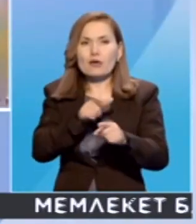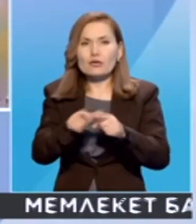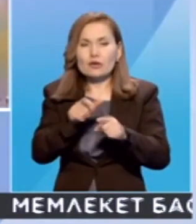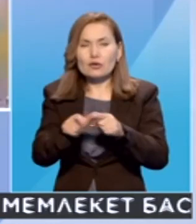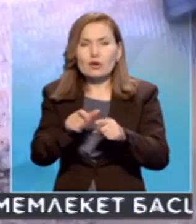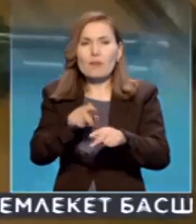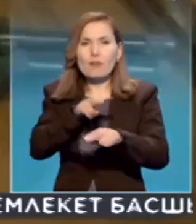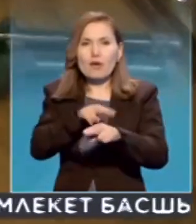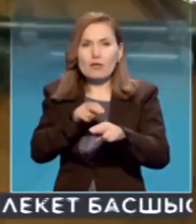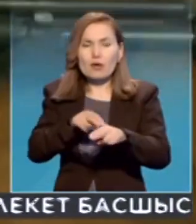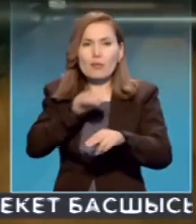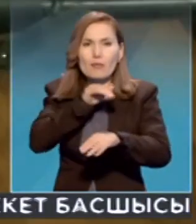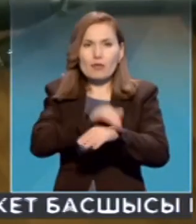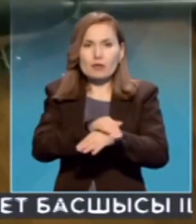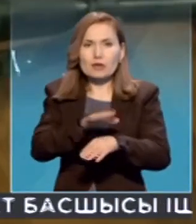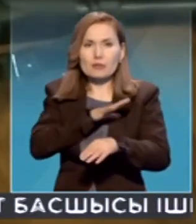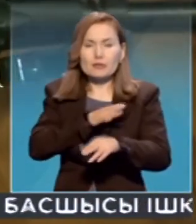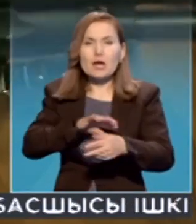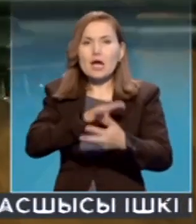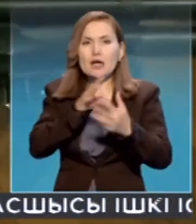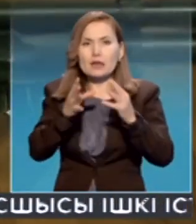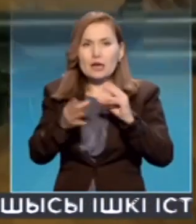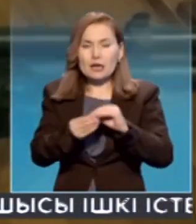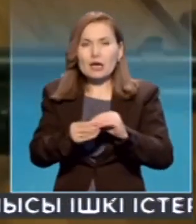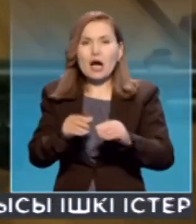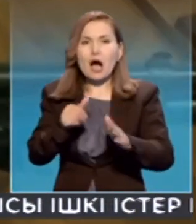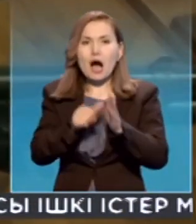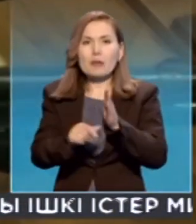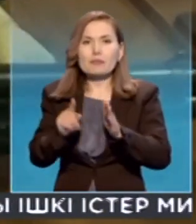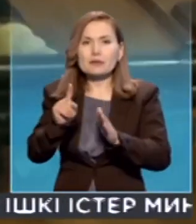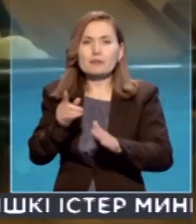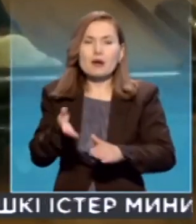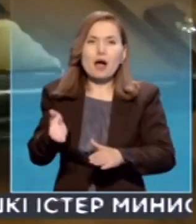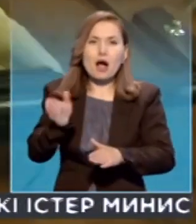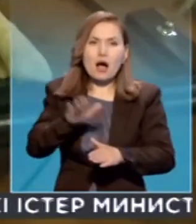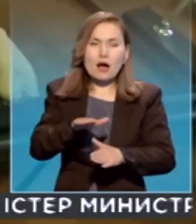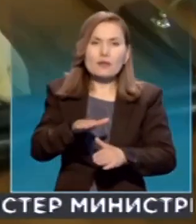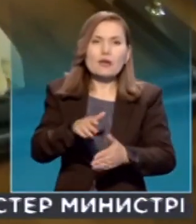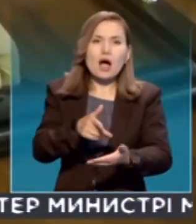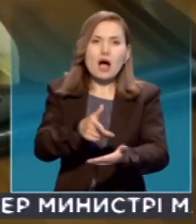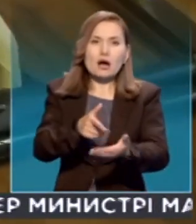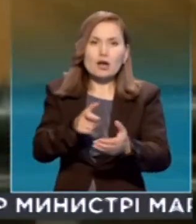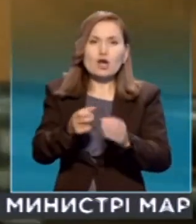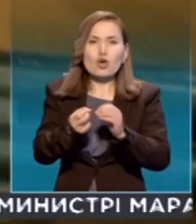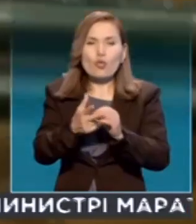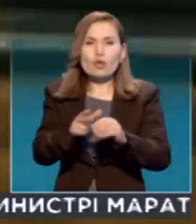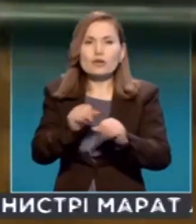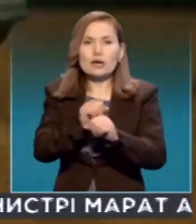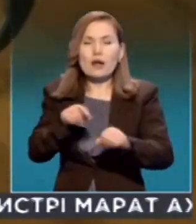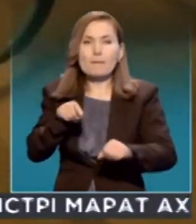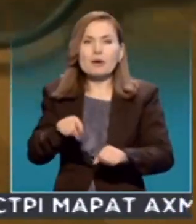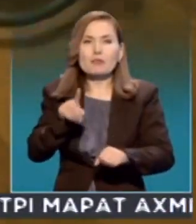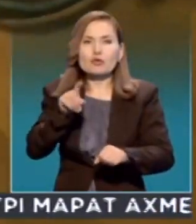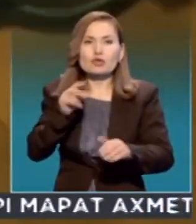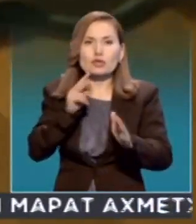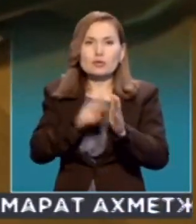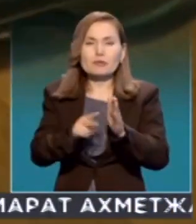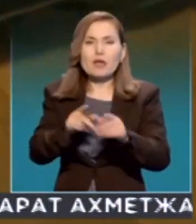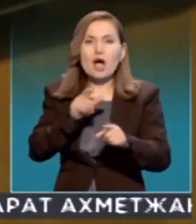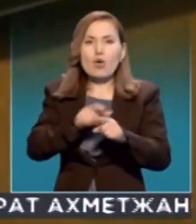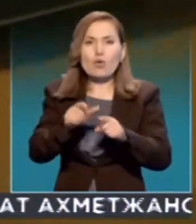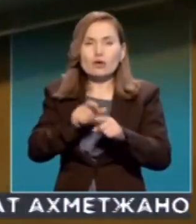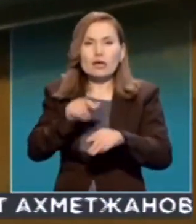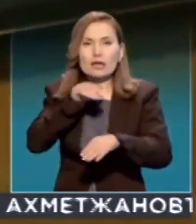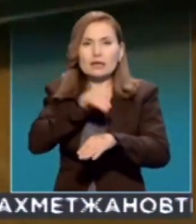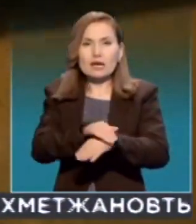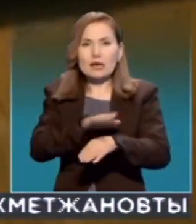жедел іздестіру шараларын өткізді. Соның нәтижесінде барлығы 61 қару, 13 граната және 1170 оқ дәрі